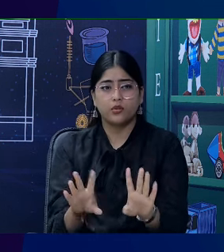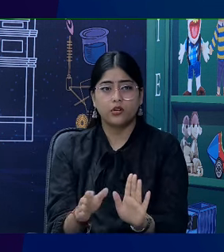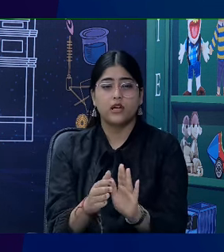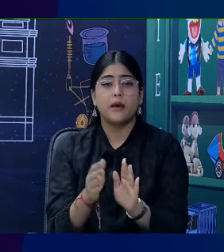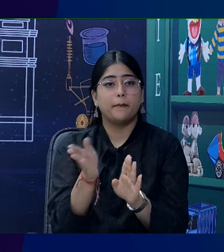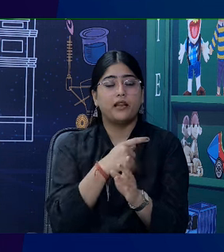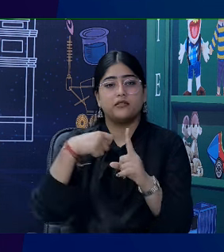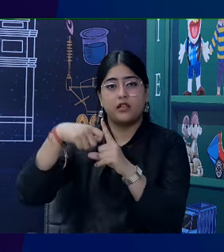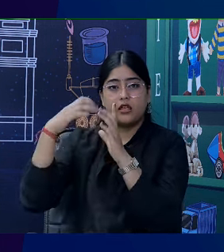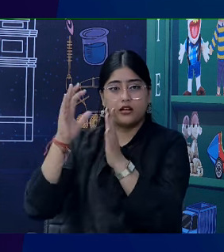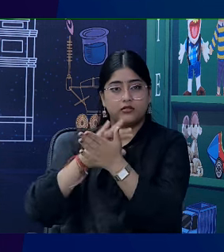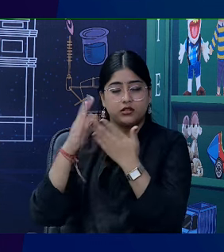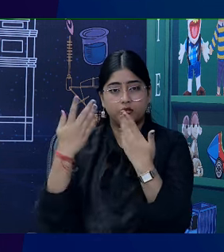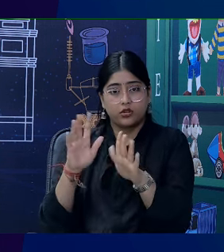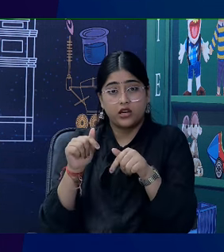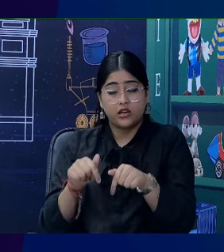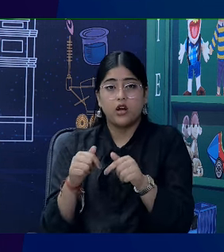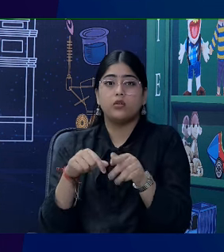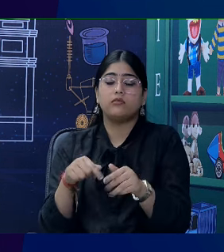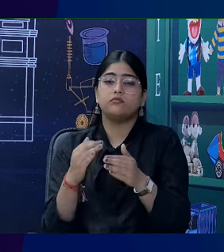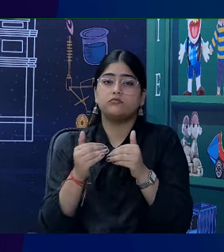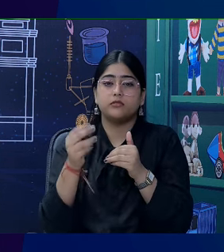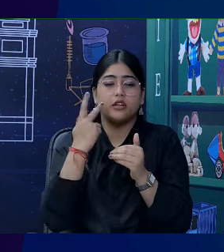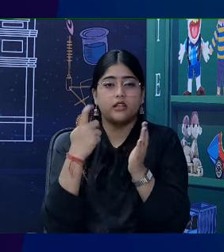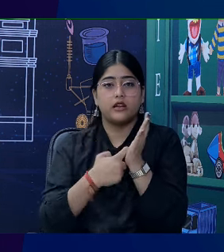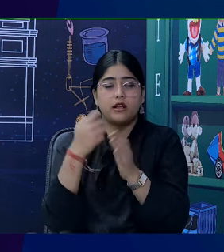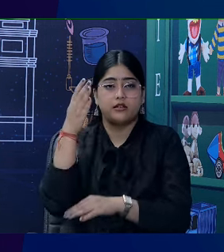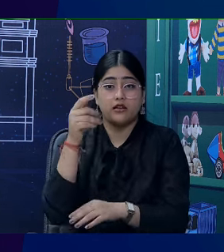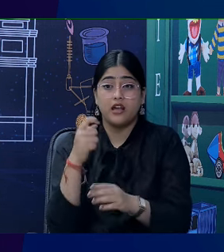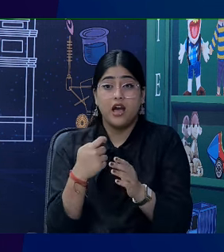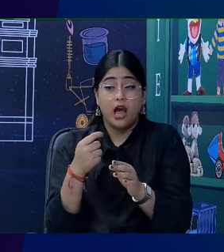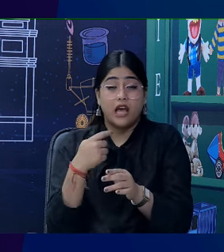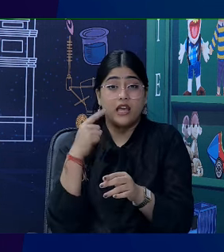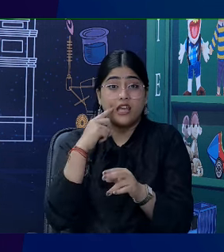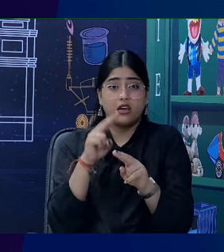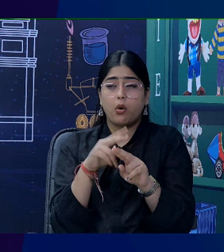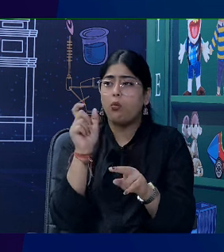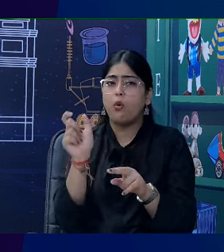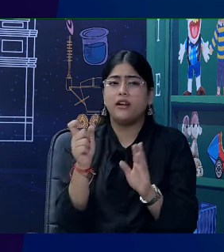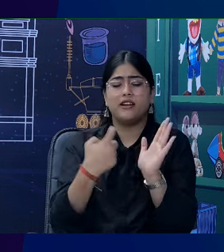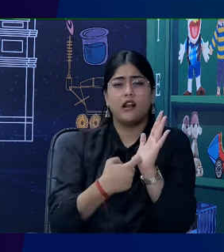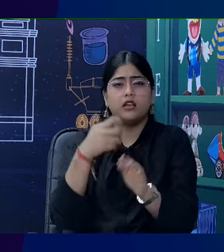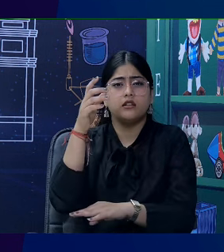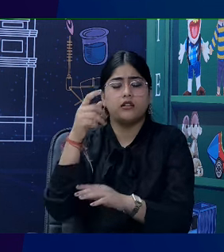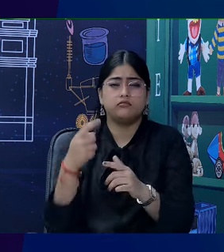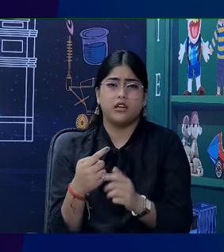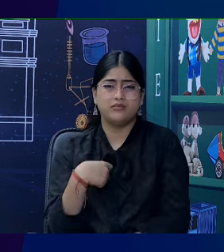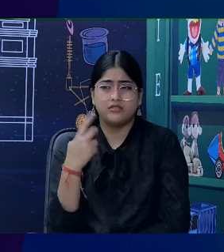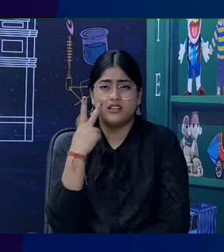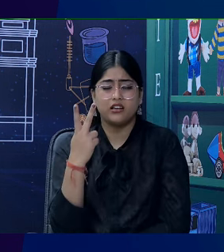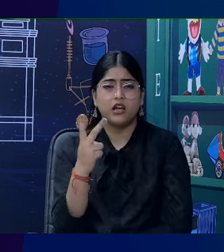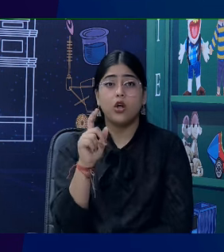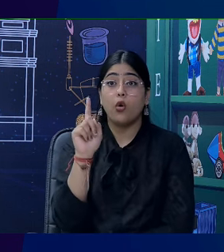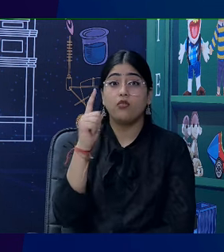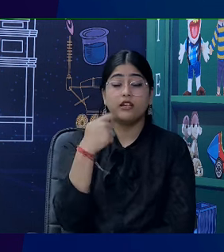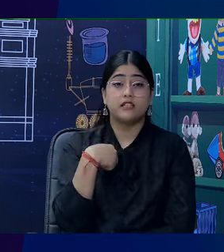बारे में हो गया नेक्स्ट हमारा काम है राजस्थान के बारे में अब राजस्थान वर्ड जब आता है तो सबसे पहले आपके दिमाग में क्या बात आती है